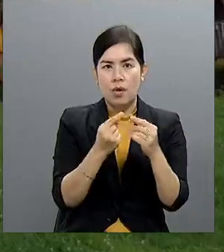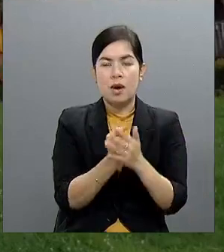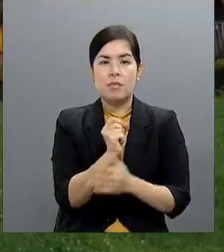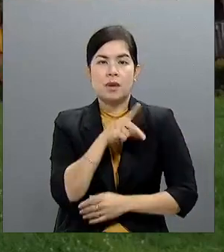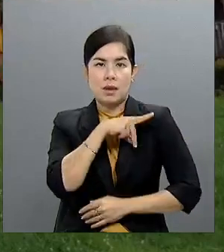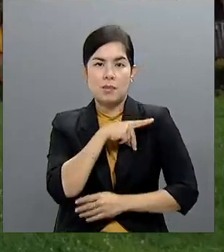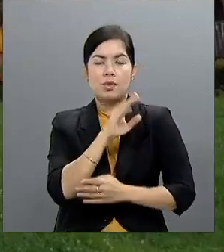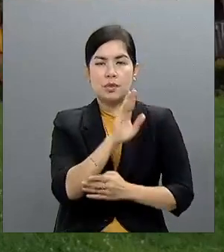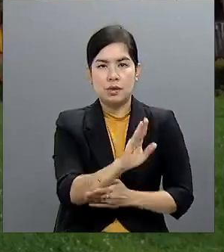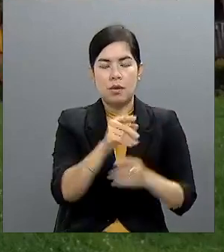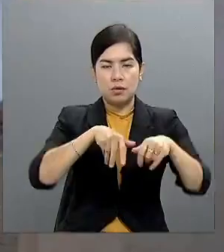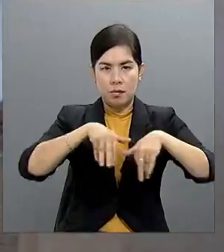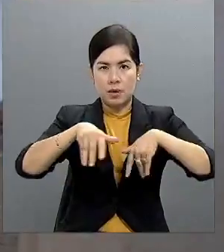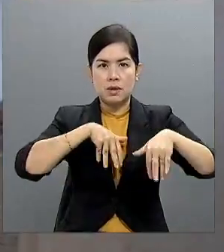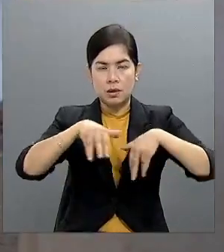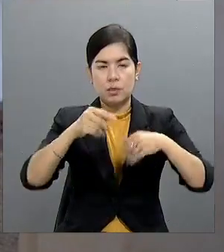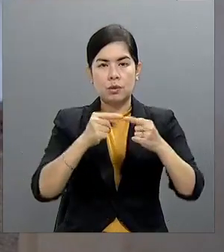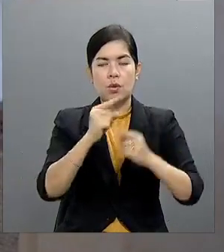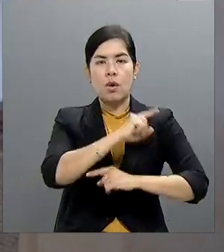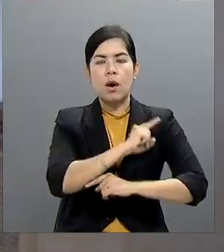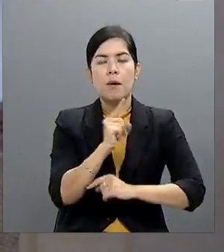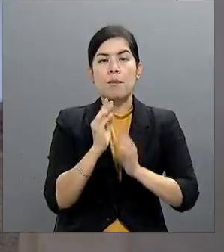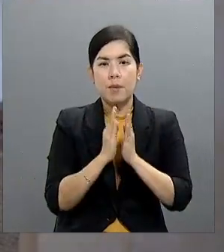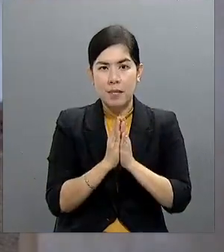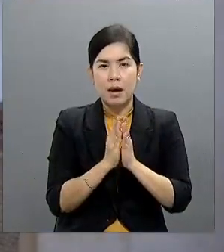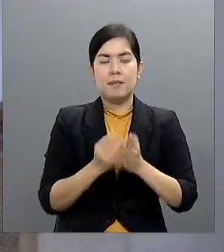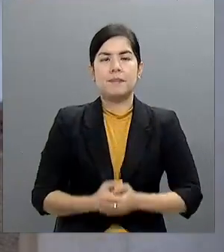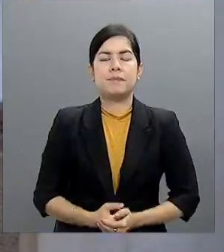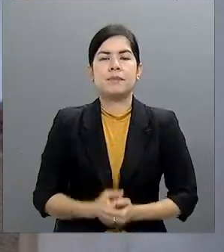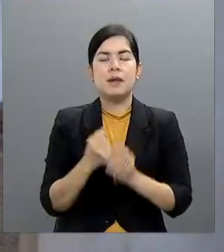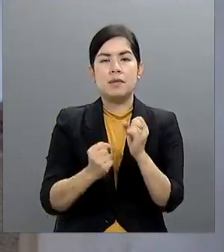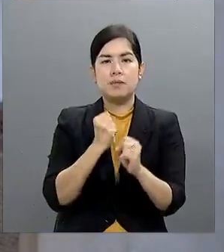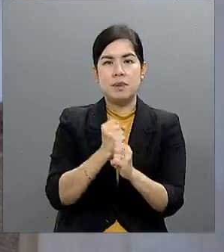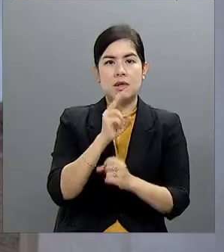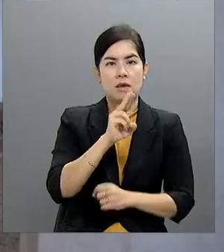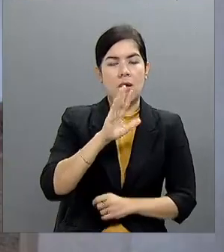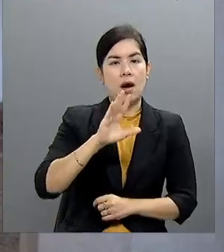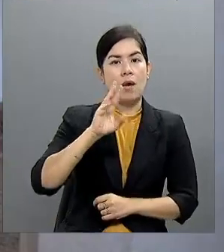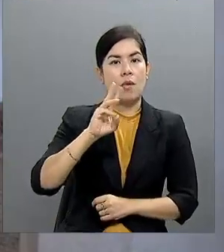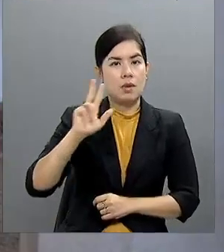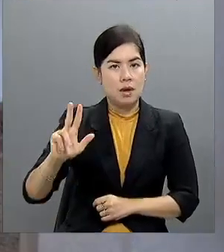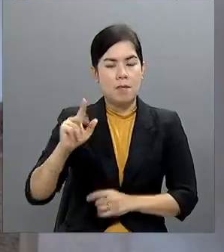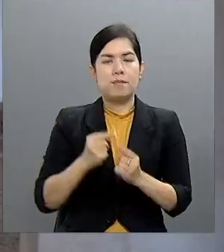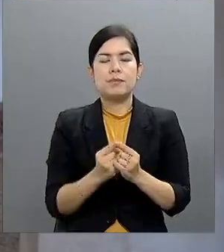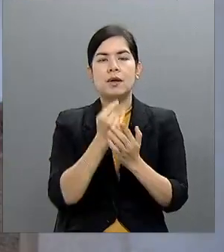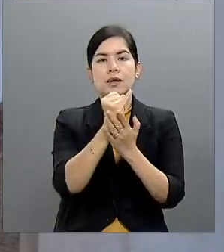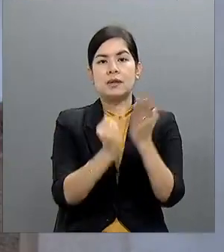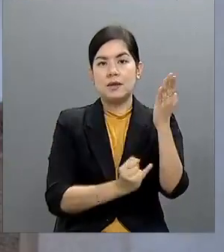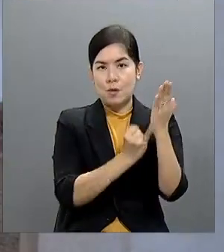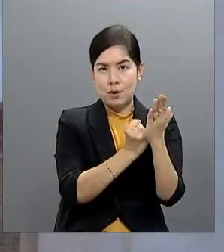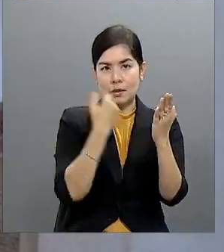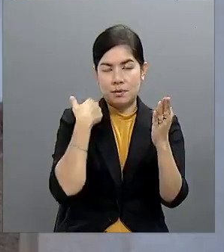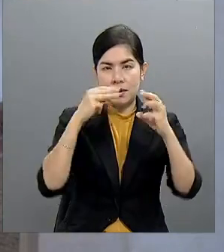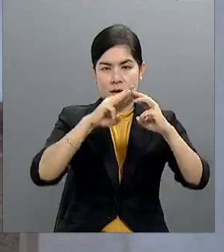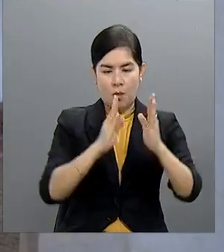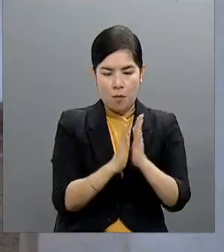และวันเข้าพรรษาประจำปี2563ในส่วนภูมิภาคนะคะก็โดยมีวัดทุกวัดและสำนักปฏิบัติธรรม